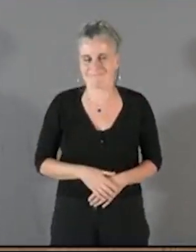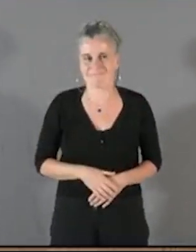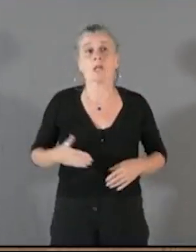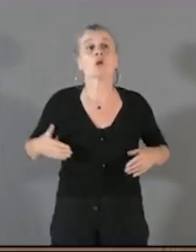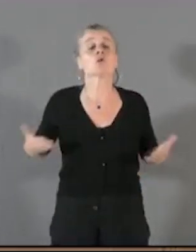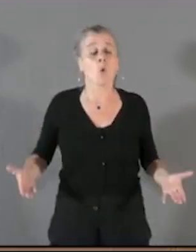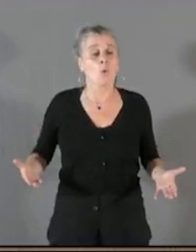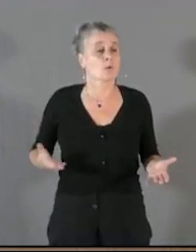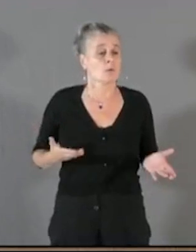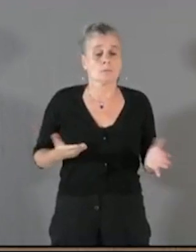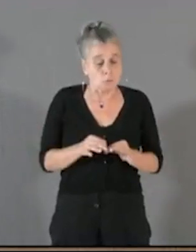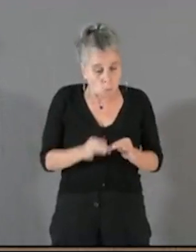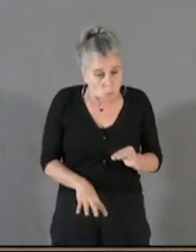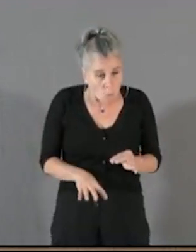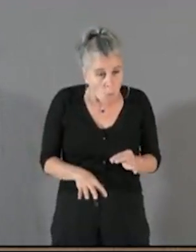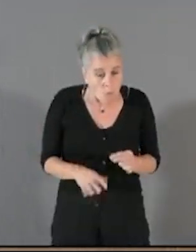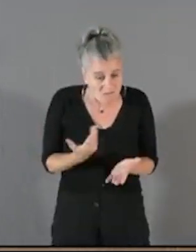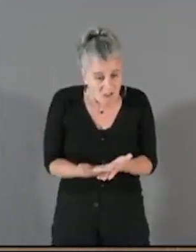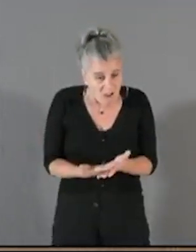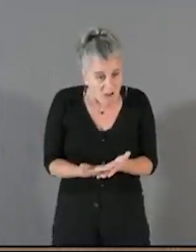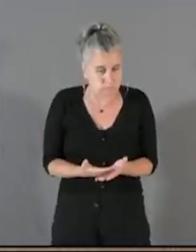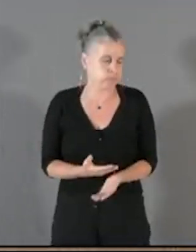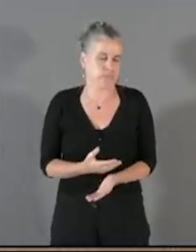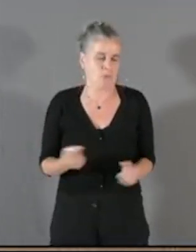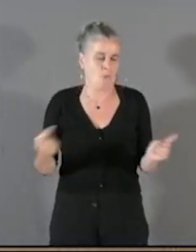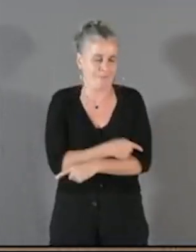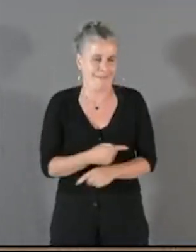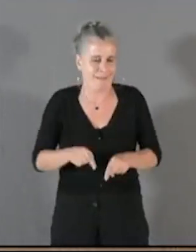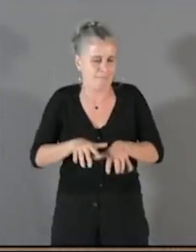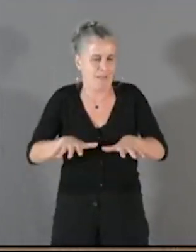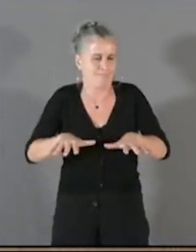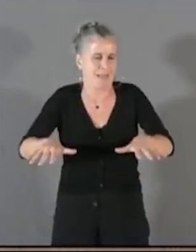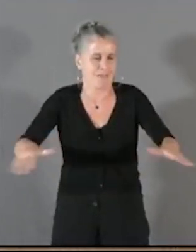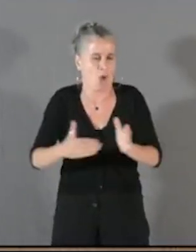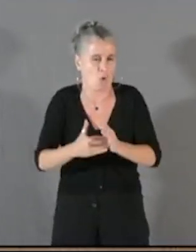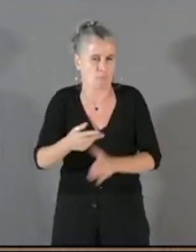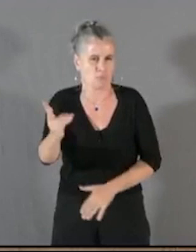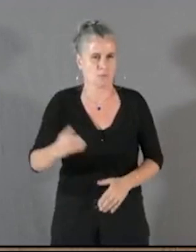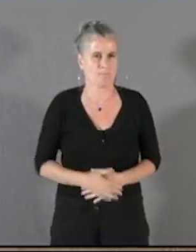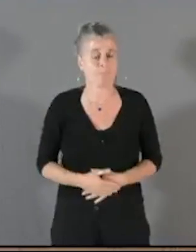vous ne résoudrez rien, au contraire. Donc pour ce